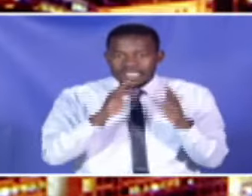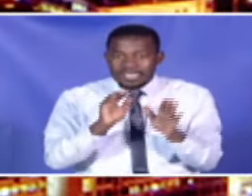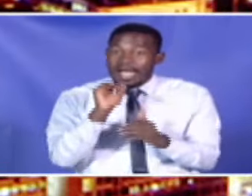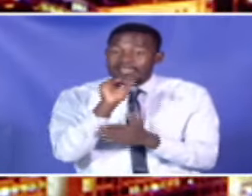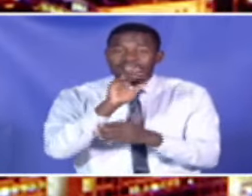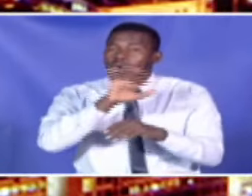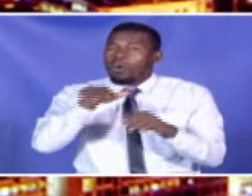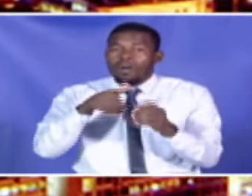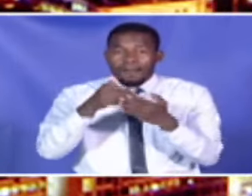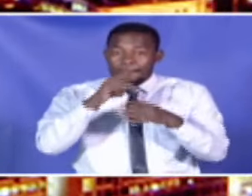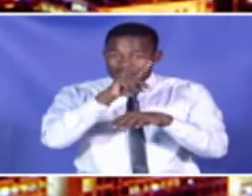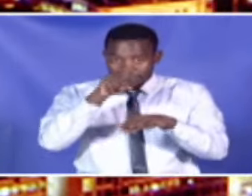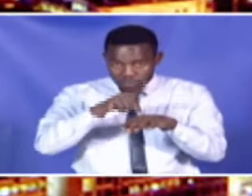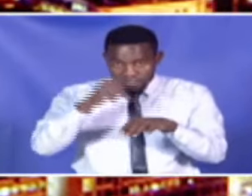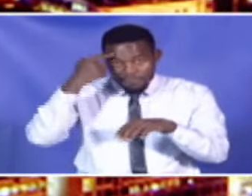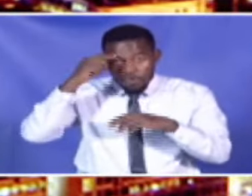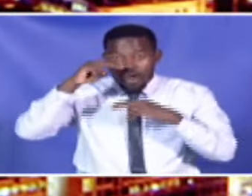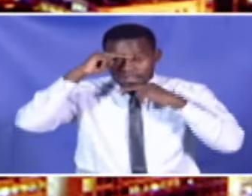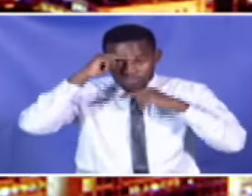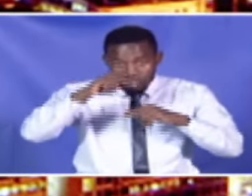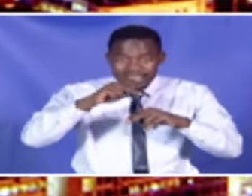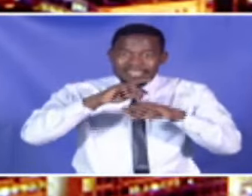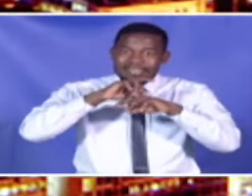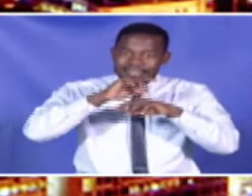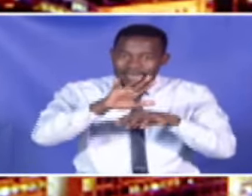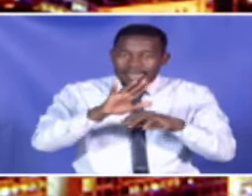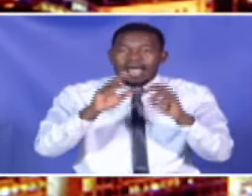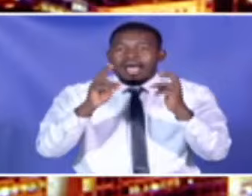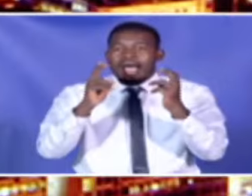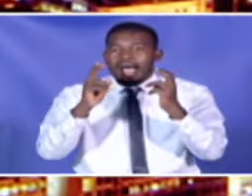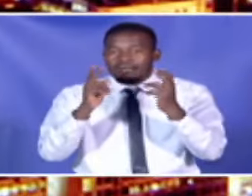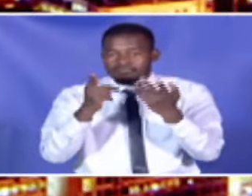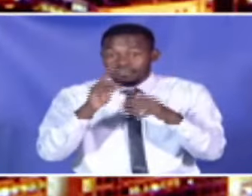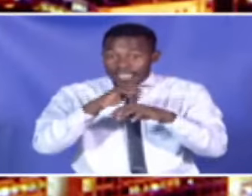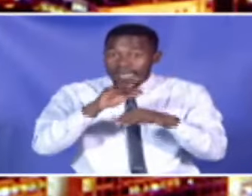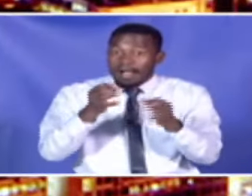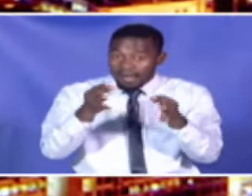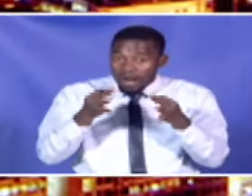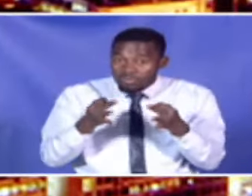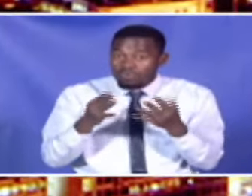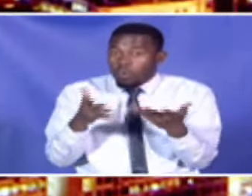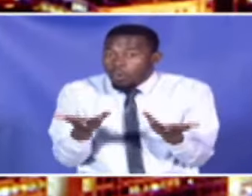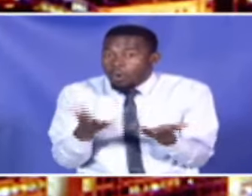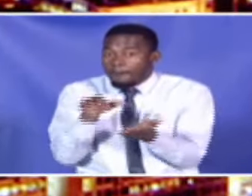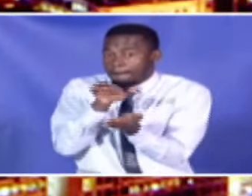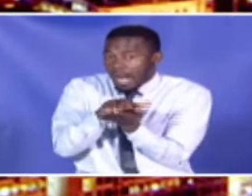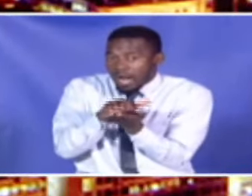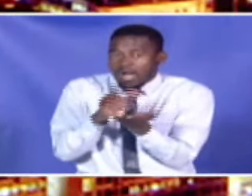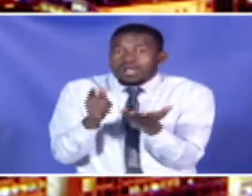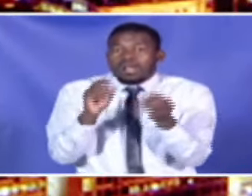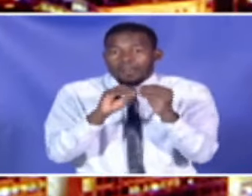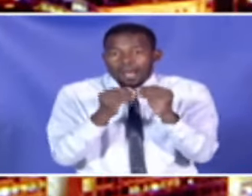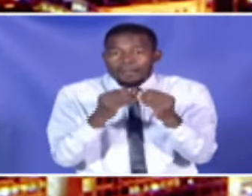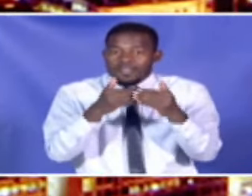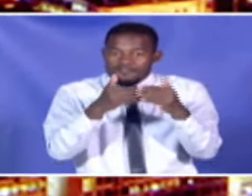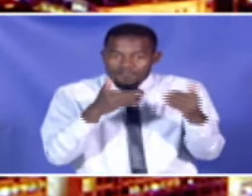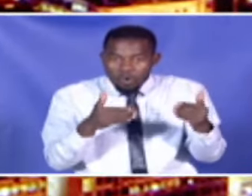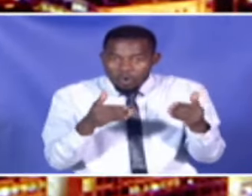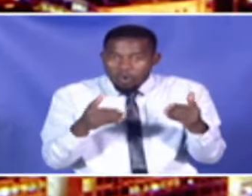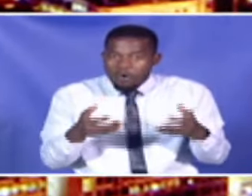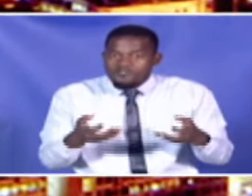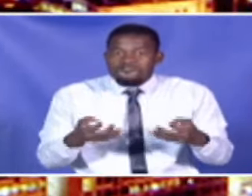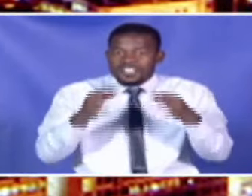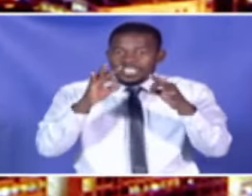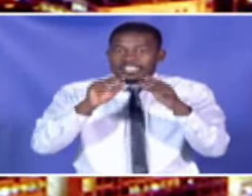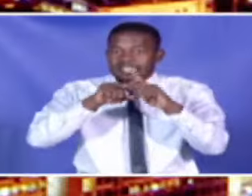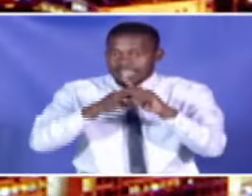upili za kitaifa kutuma nambari zao za akaunti za benki kabla ya kuzinduliwa rasmi kwa utaratibu huo mpya.